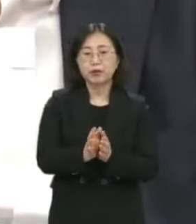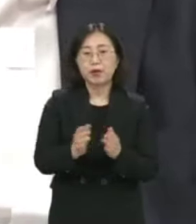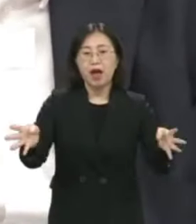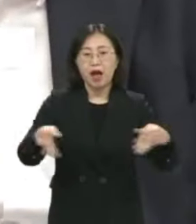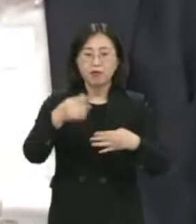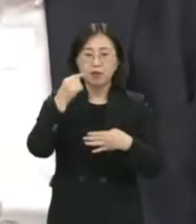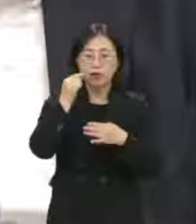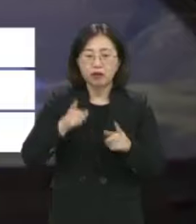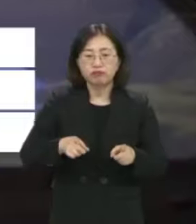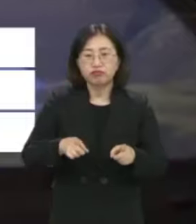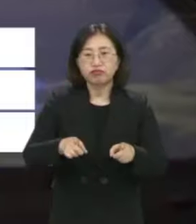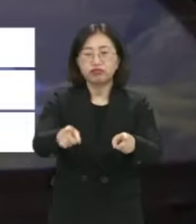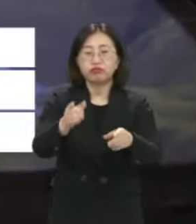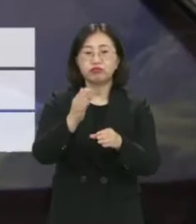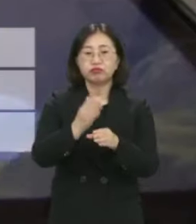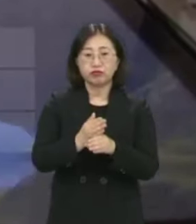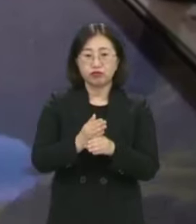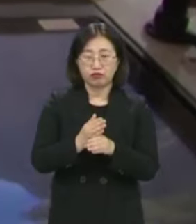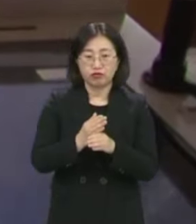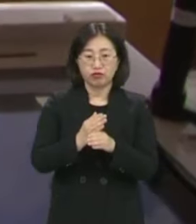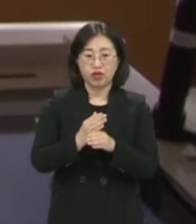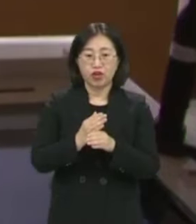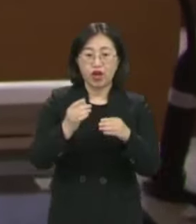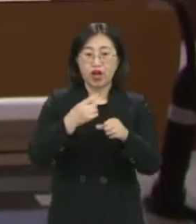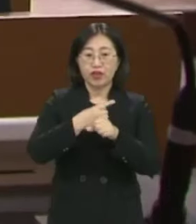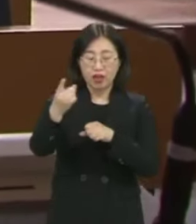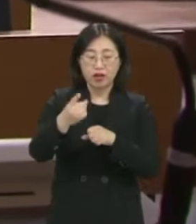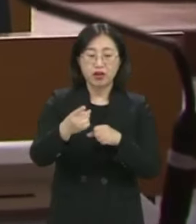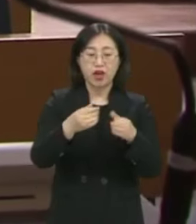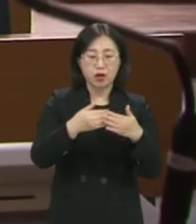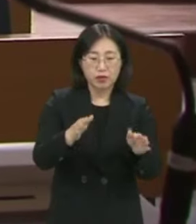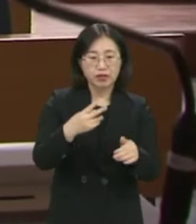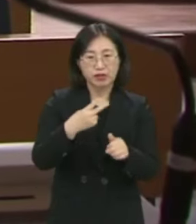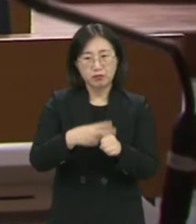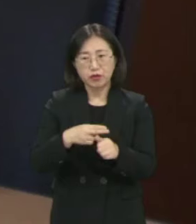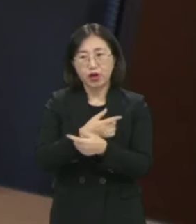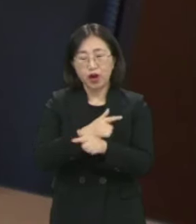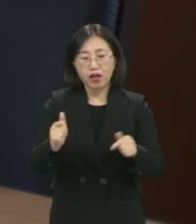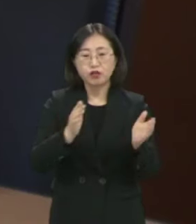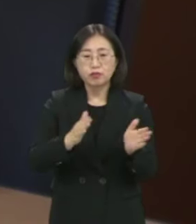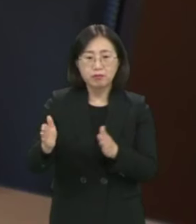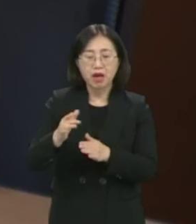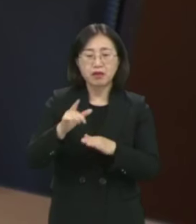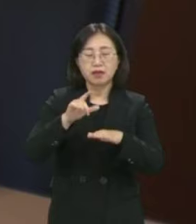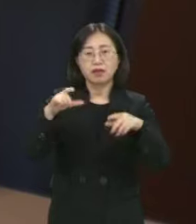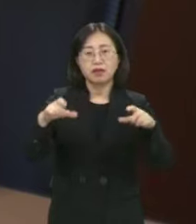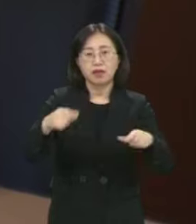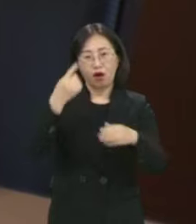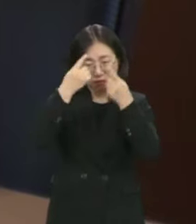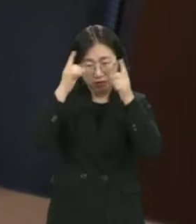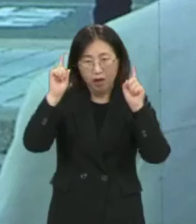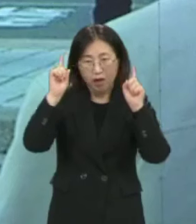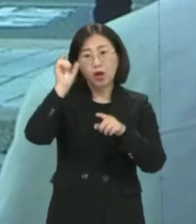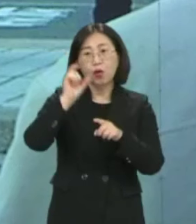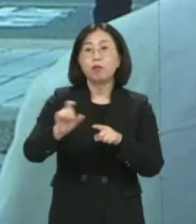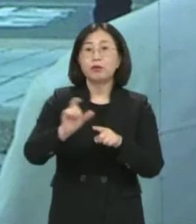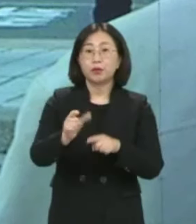당장 수개월 뒤 의대 교육 환경을 마련해야 하는 지역 대학들의 고심도 깊어지고 있습니다 TJB 이수복